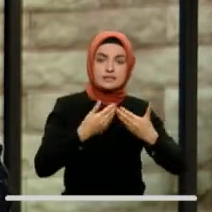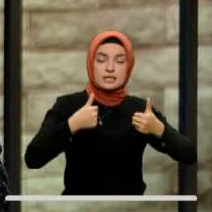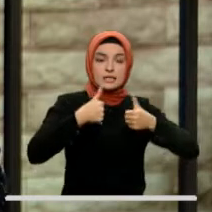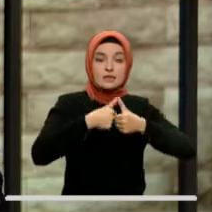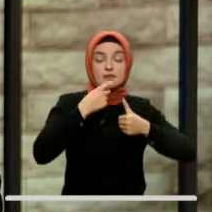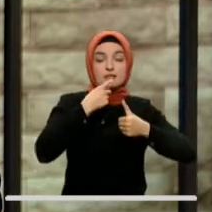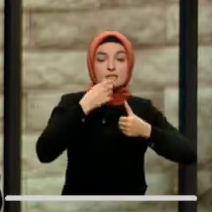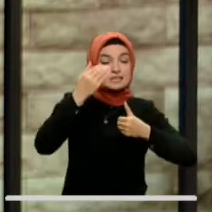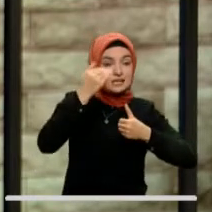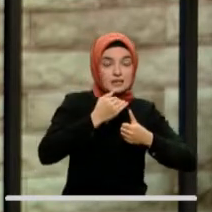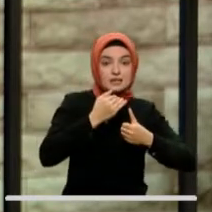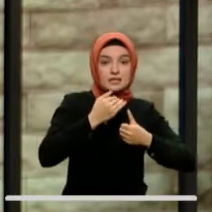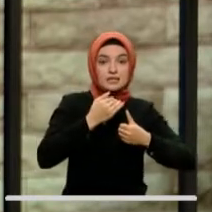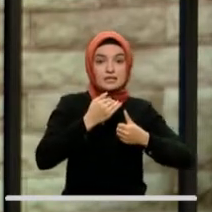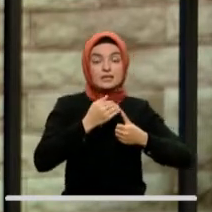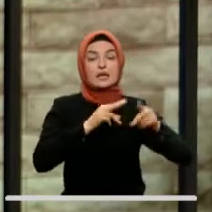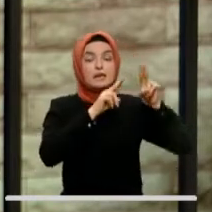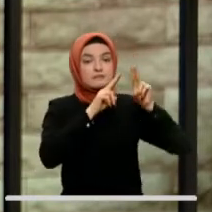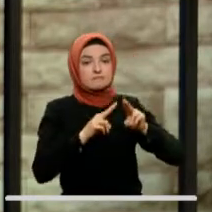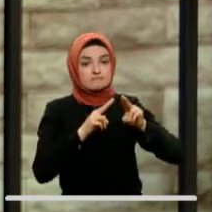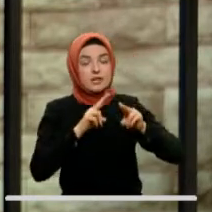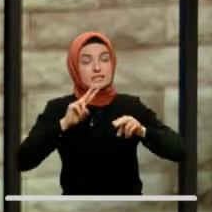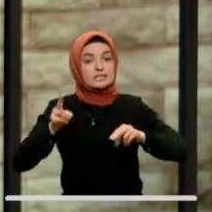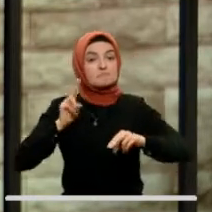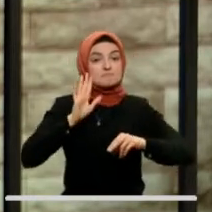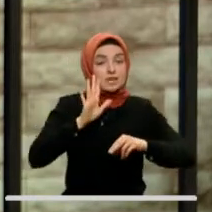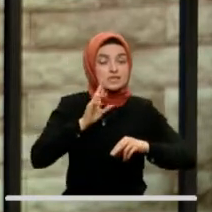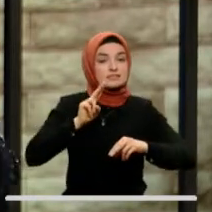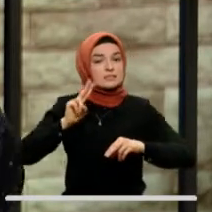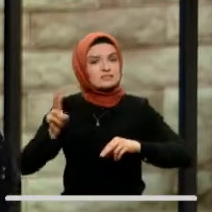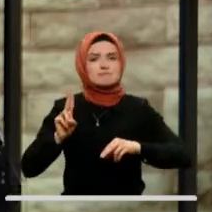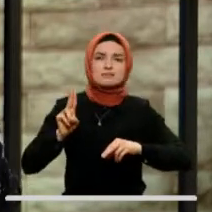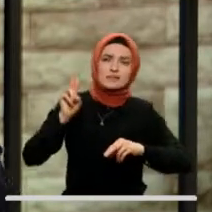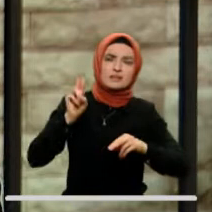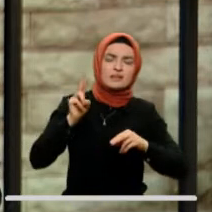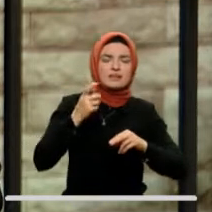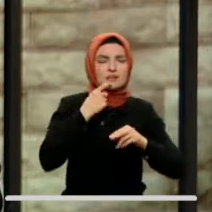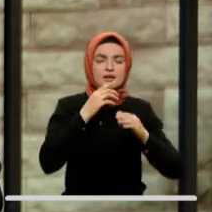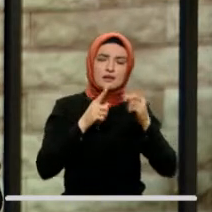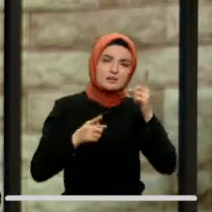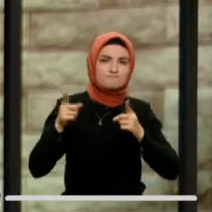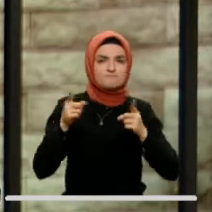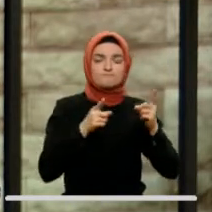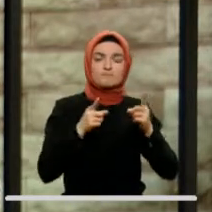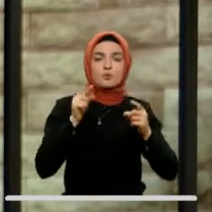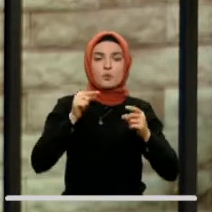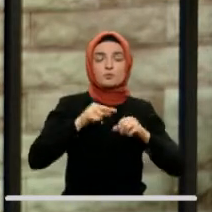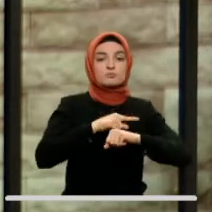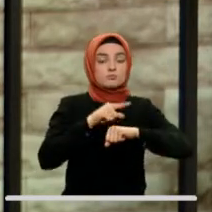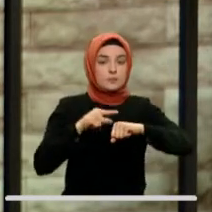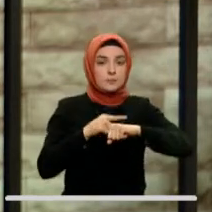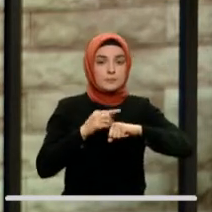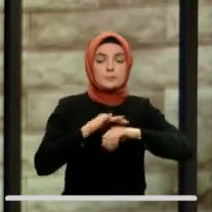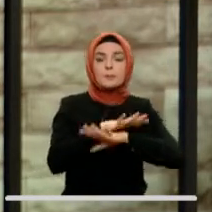yaşına gelene kadar iftar vaktiniz 25 ise, 27 ise ya öyle düşünelim. O zamana gelene kadar bütün